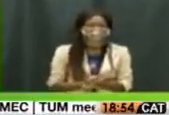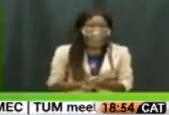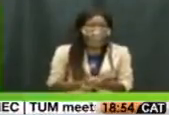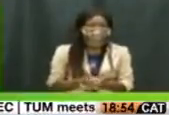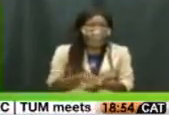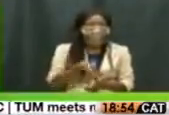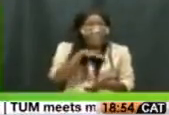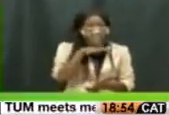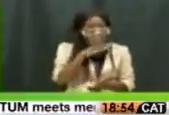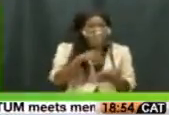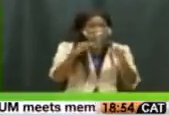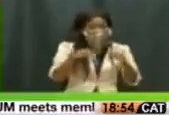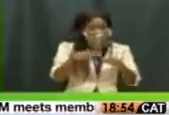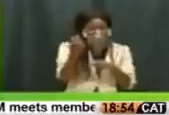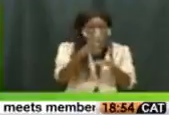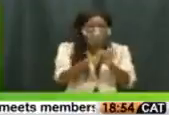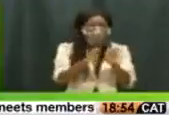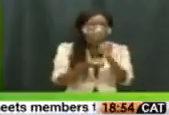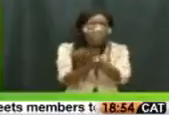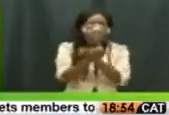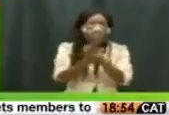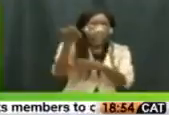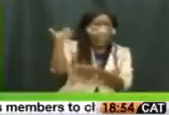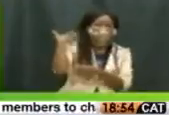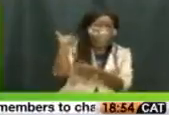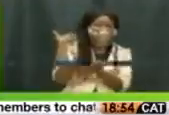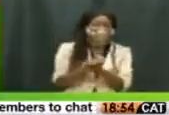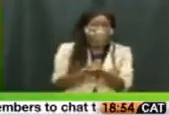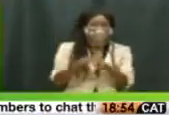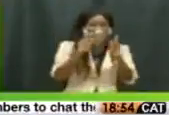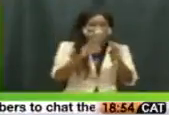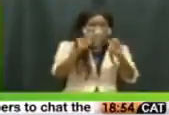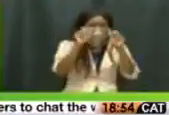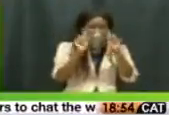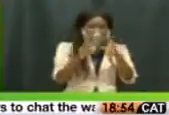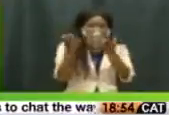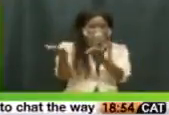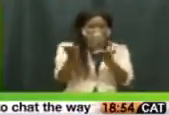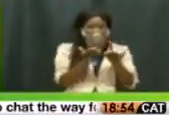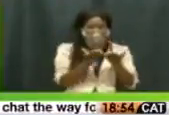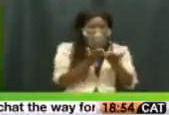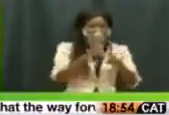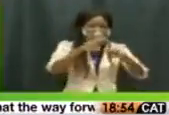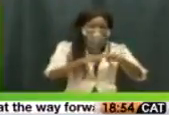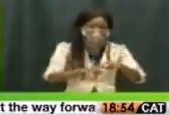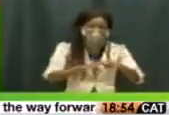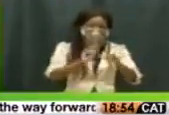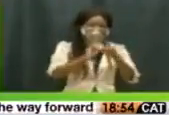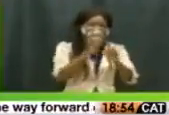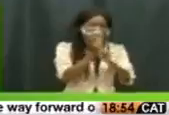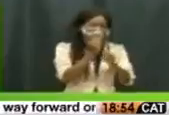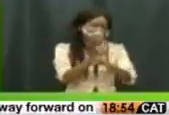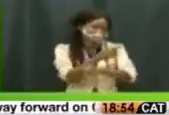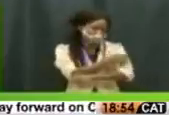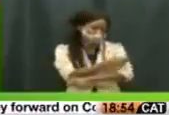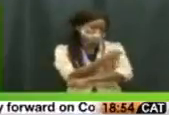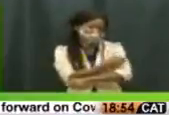akafika monga zinalengedzedwa kale oyamba kulandira adzakhala ogwira ntchito